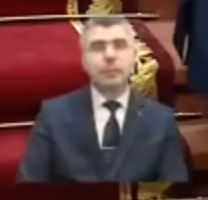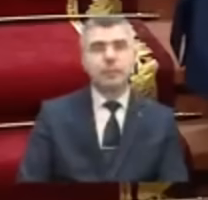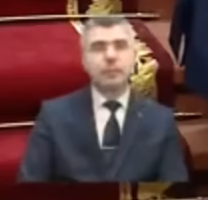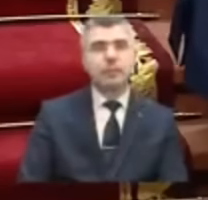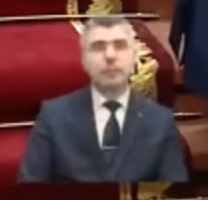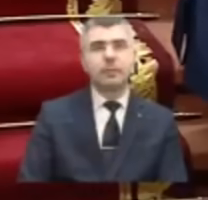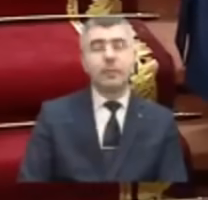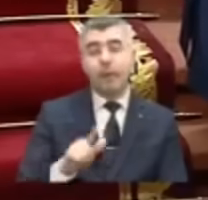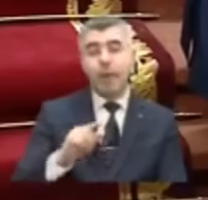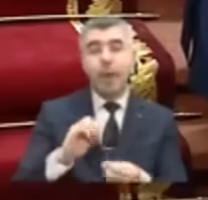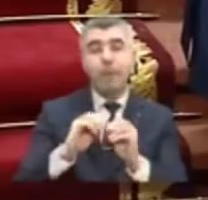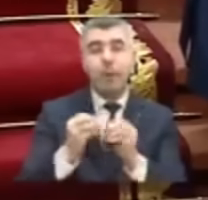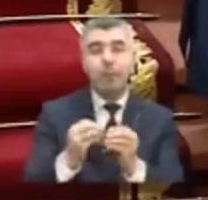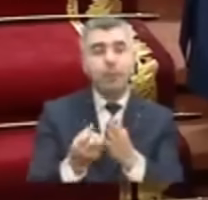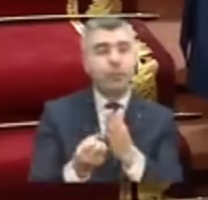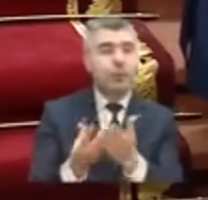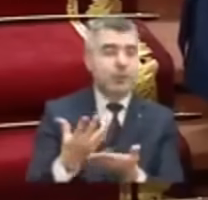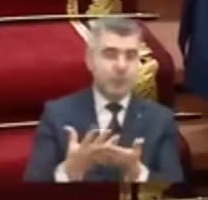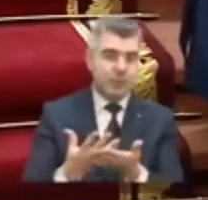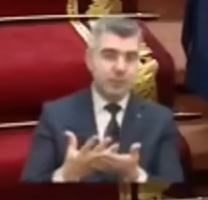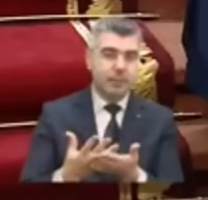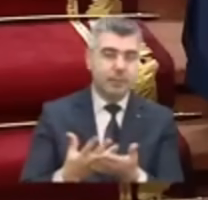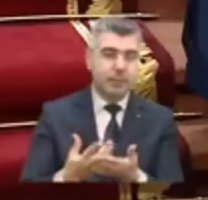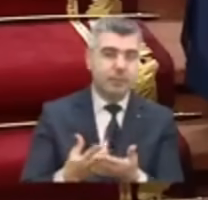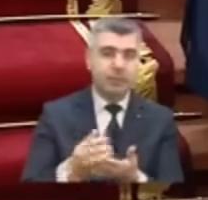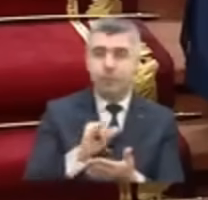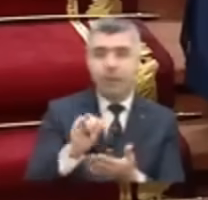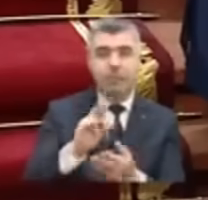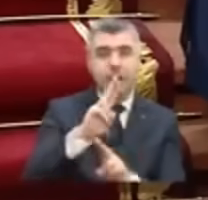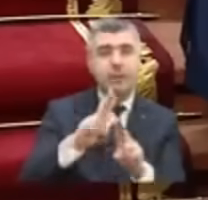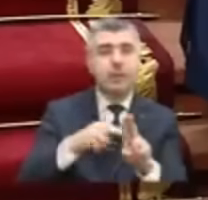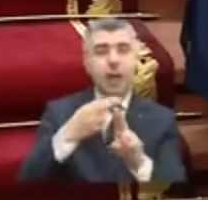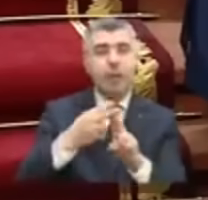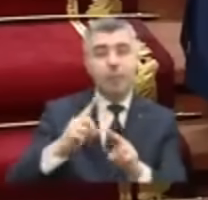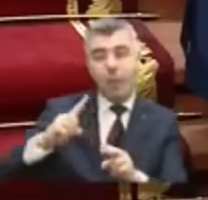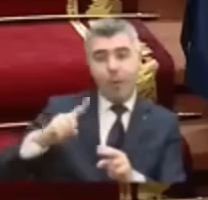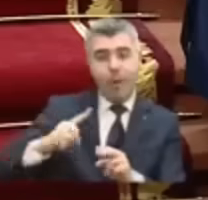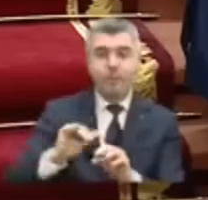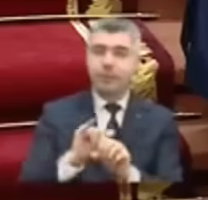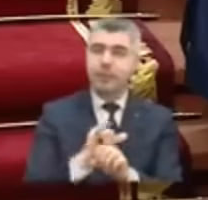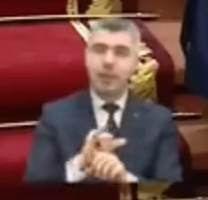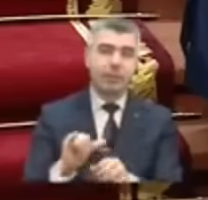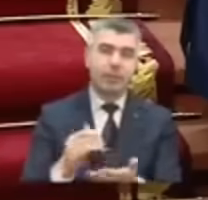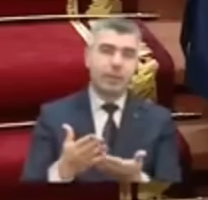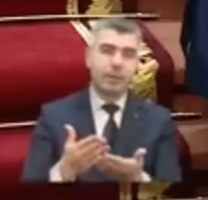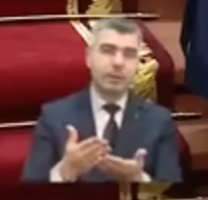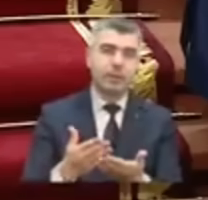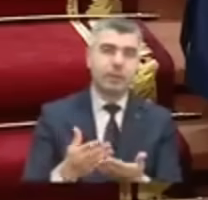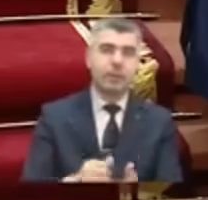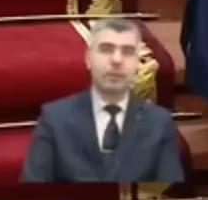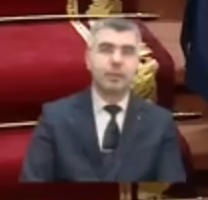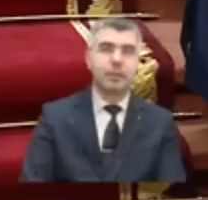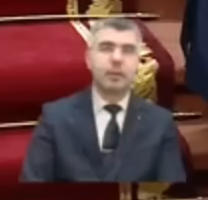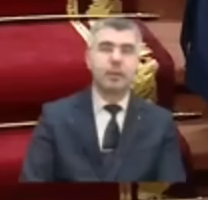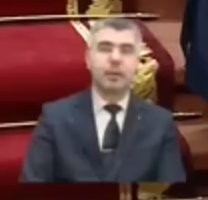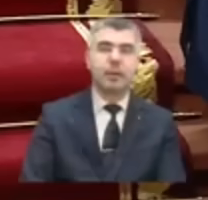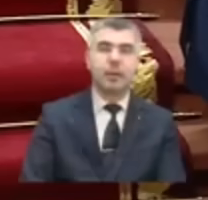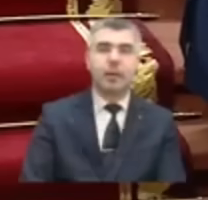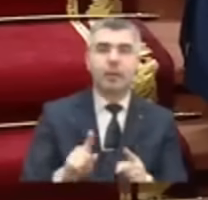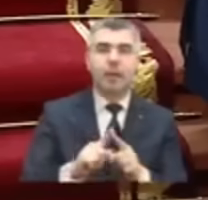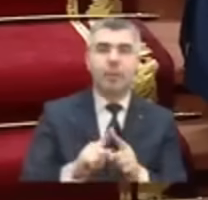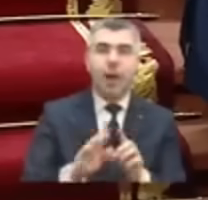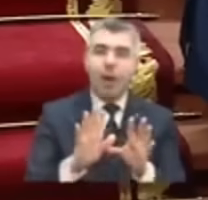هذا مشكل جديد وما كينش عليه شي اجوبه يوميا اليوم اللي يمكن ل تقول را عندنا